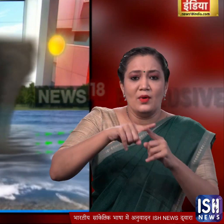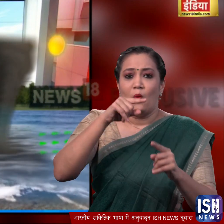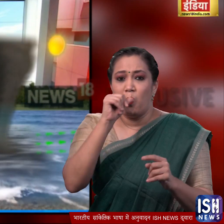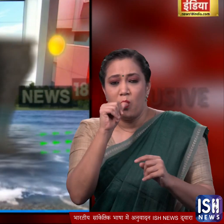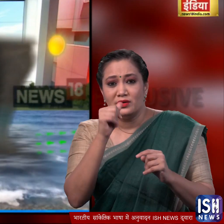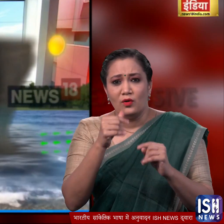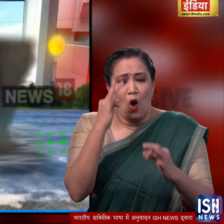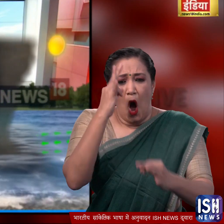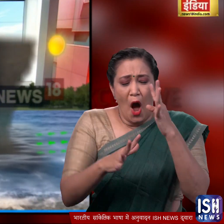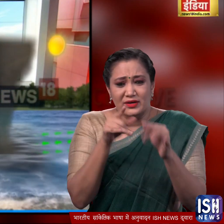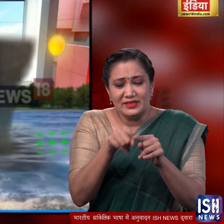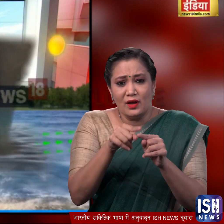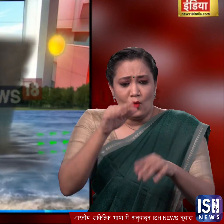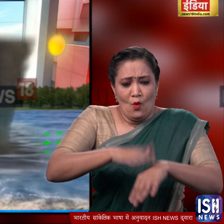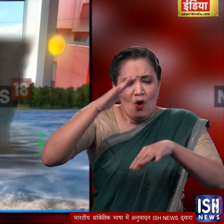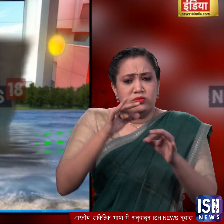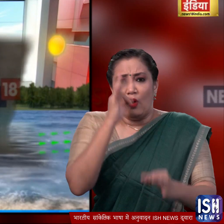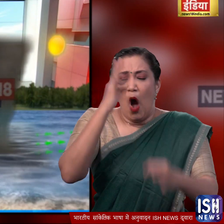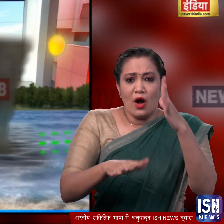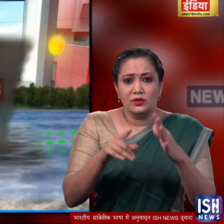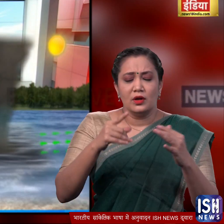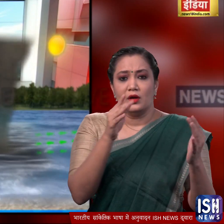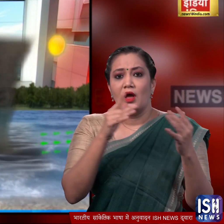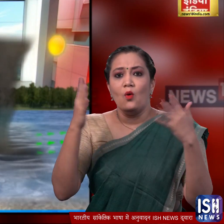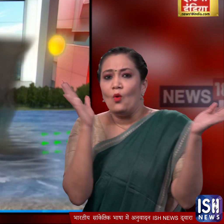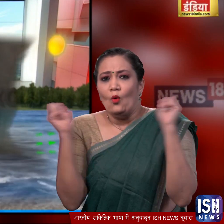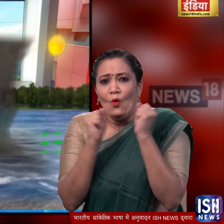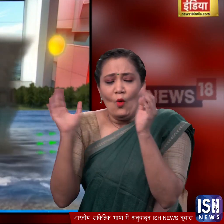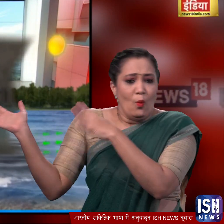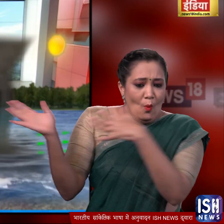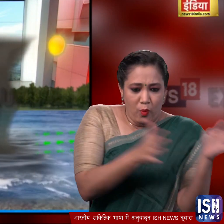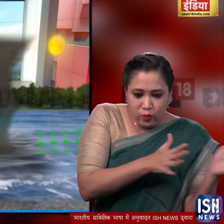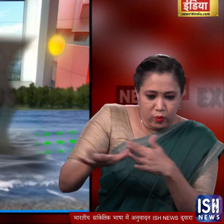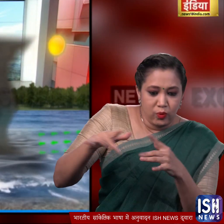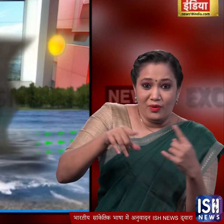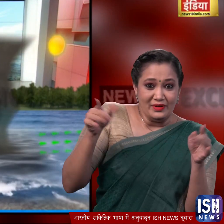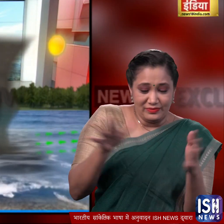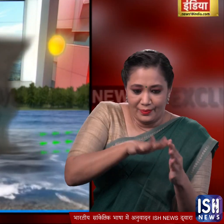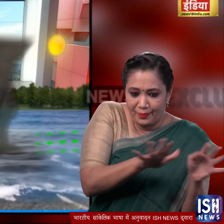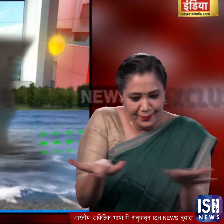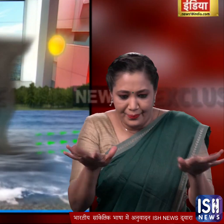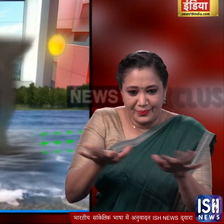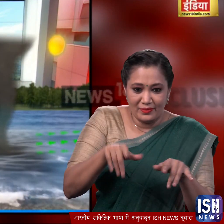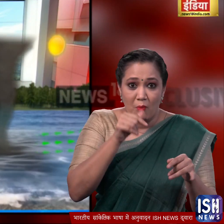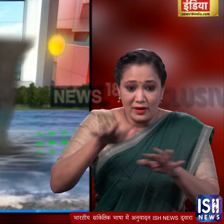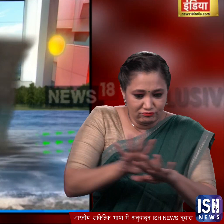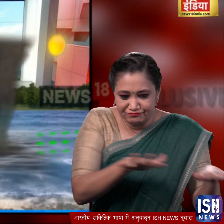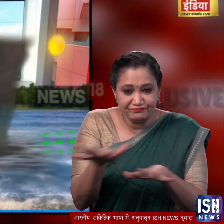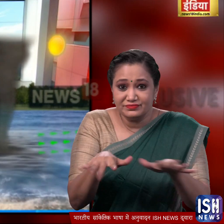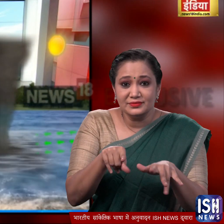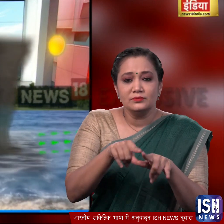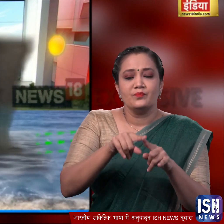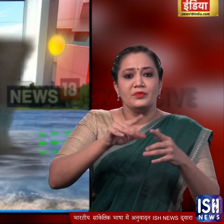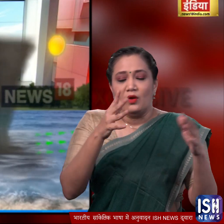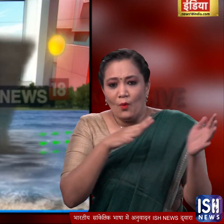तापमान ज्यादा होता है, मतलब पानी गर्म होता है और उससे ठंडी हवा टकराती है, तो पानी की सतह पर उथल पुथल मचनी शुरू हो जाती